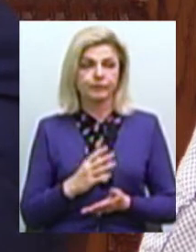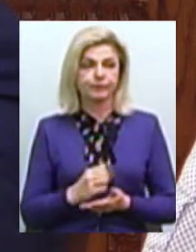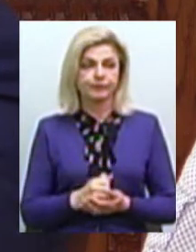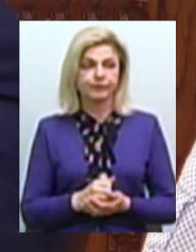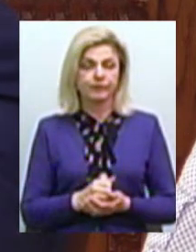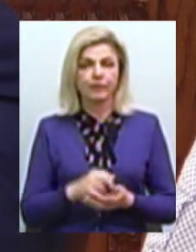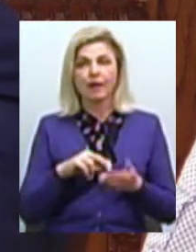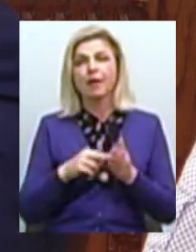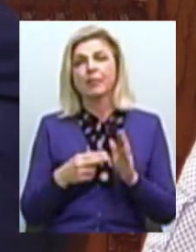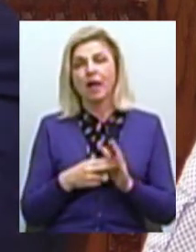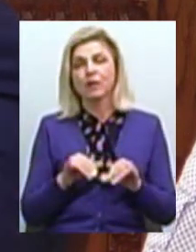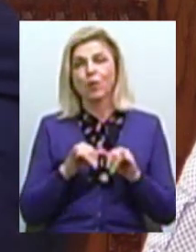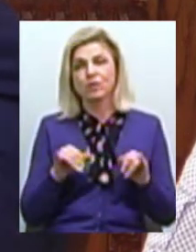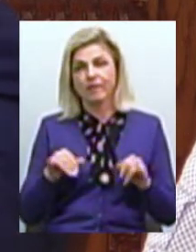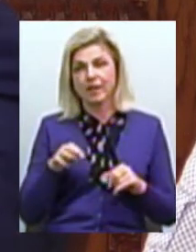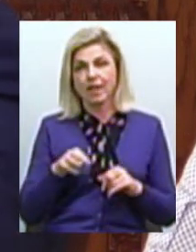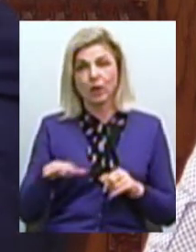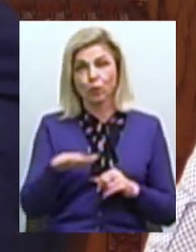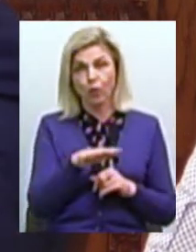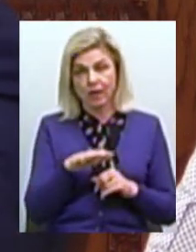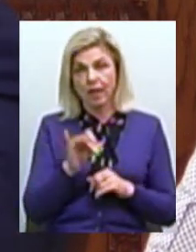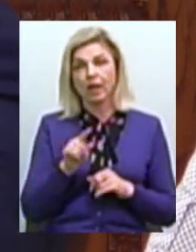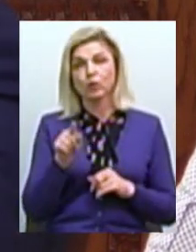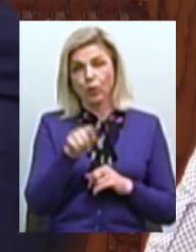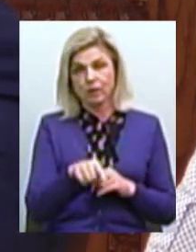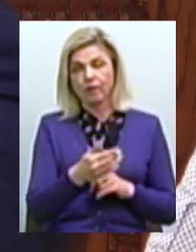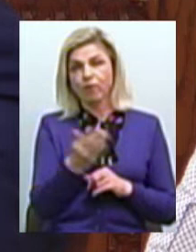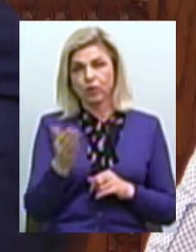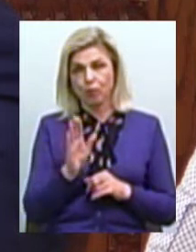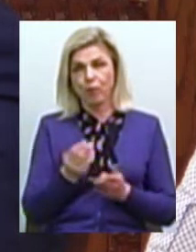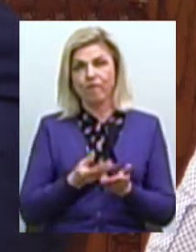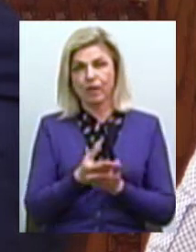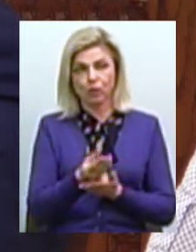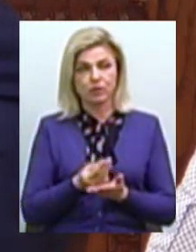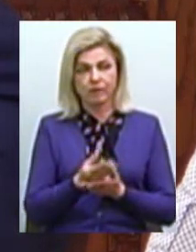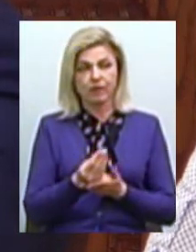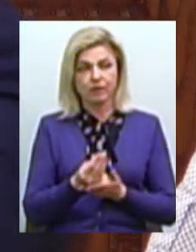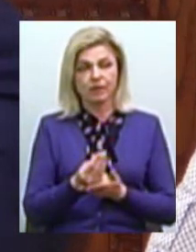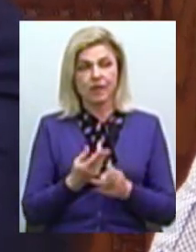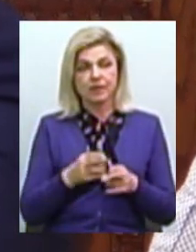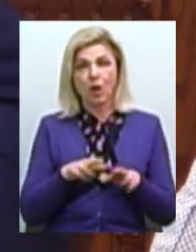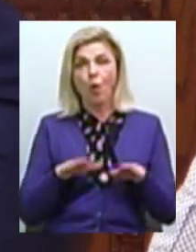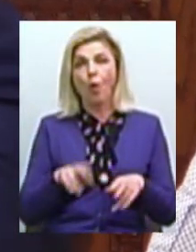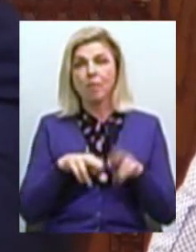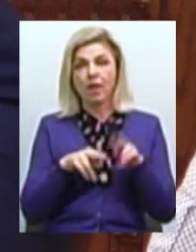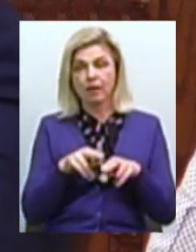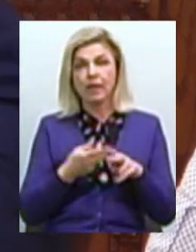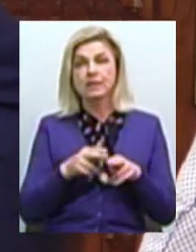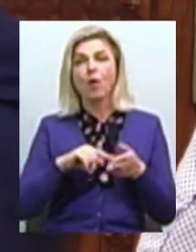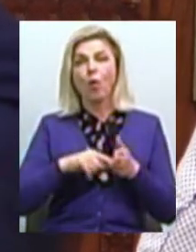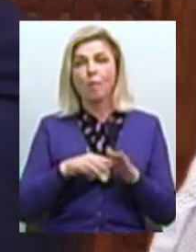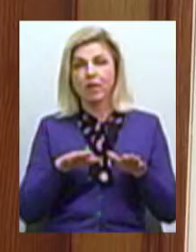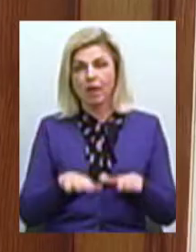скажімо, план розвитку територій, і тоді вони будуть фінансувати з ДФРР ці об'єкти. Цей якраз об'єкт,